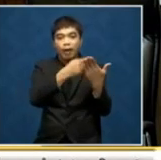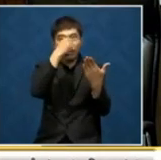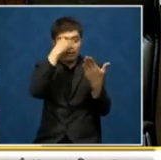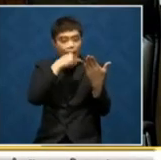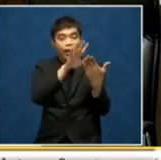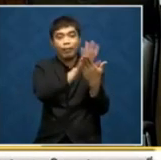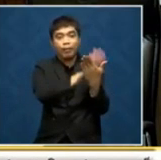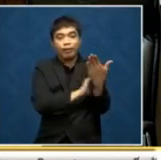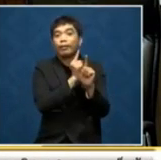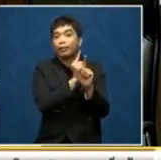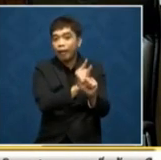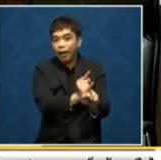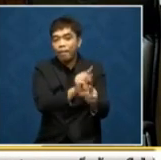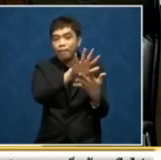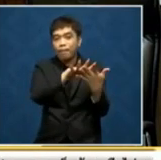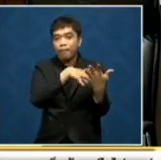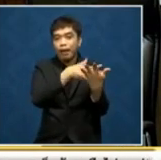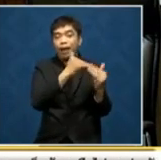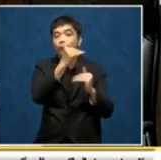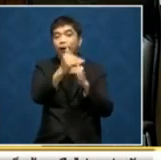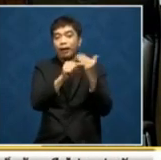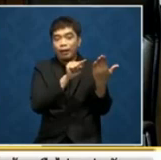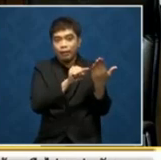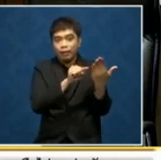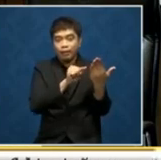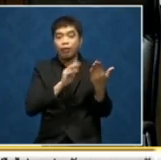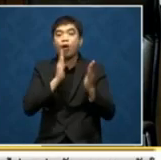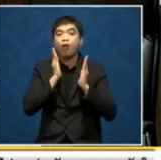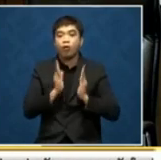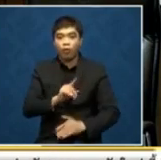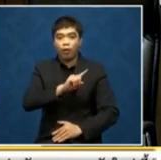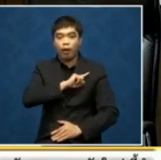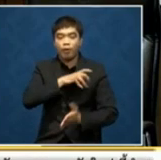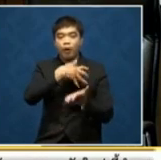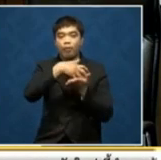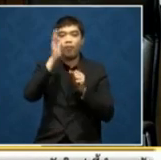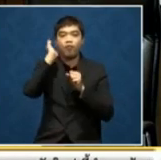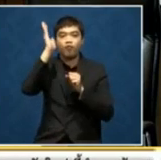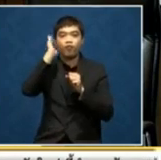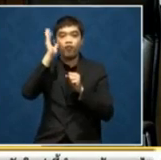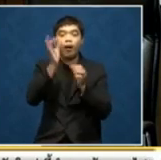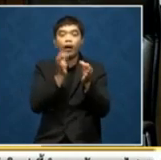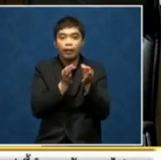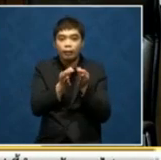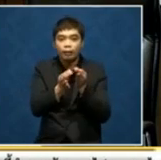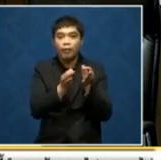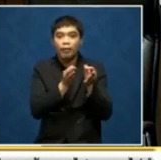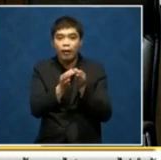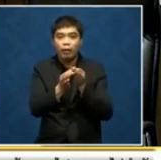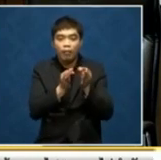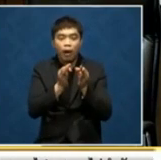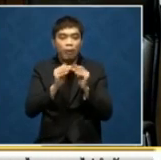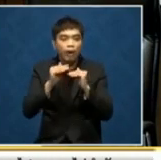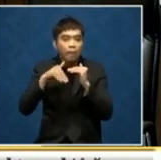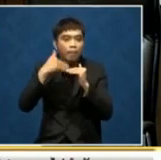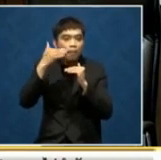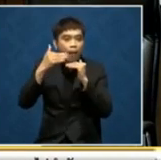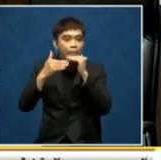ครับซึ่งทางผู้ชี้แจงนะได้นำเรียนก็มีความก้าวหน้าและก็